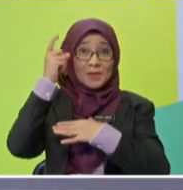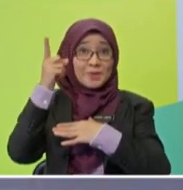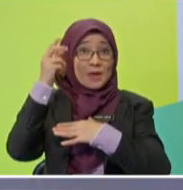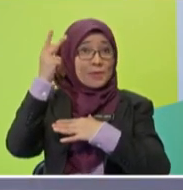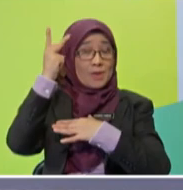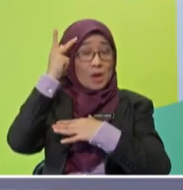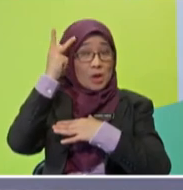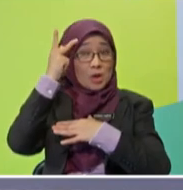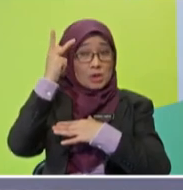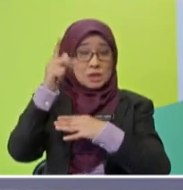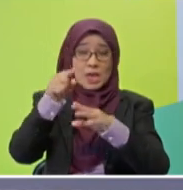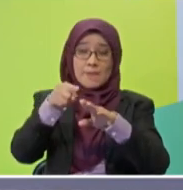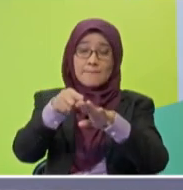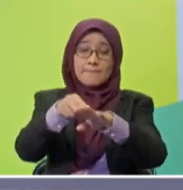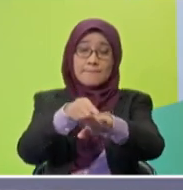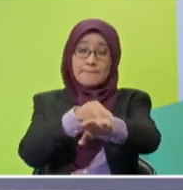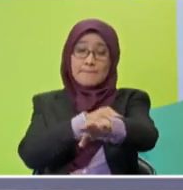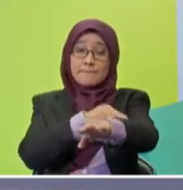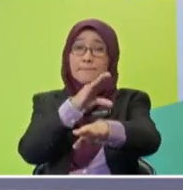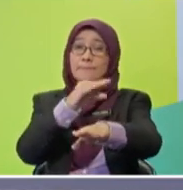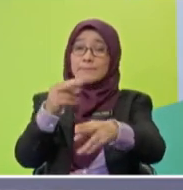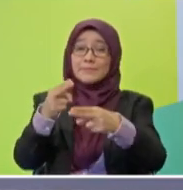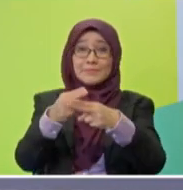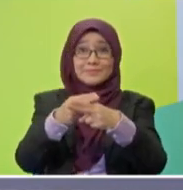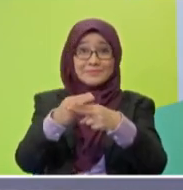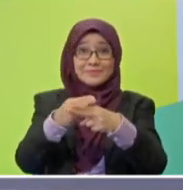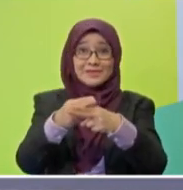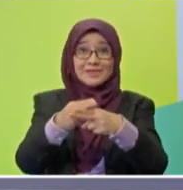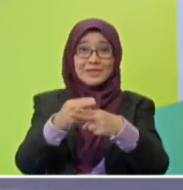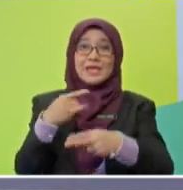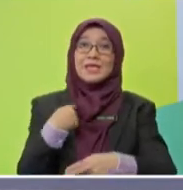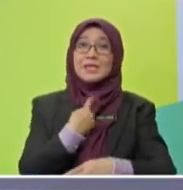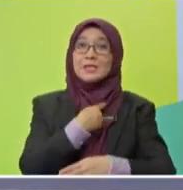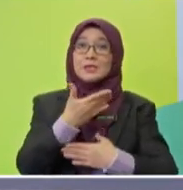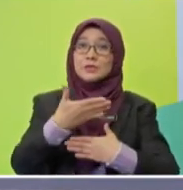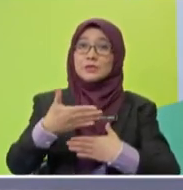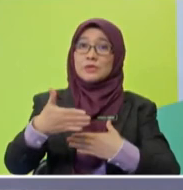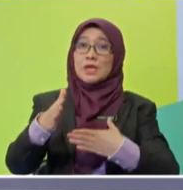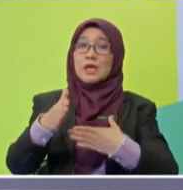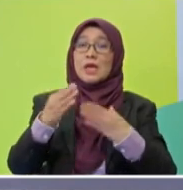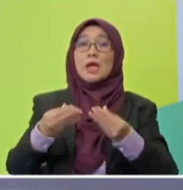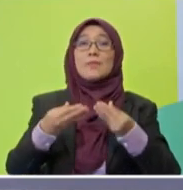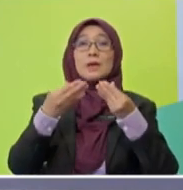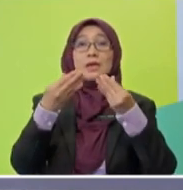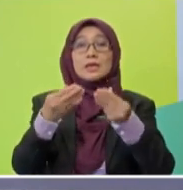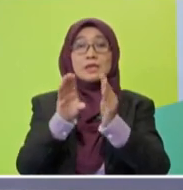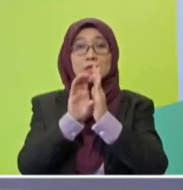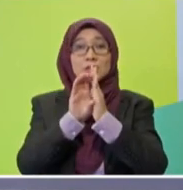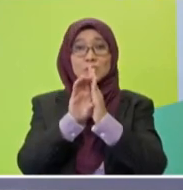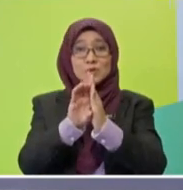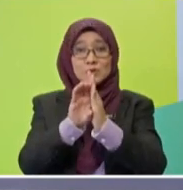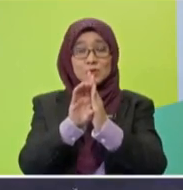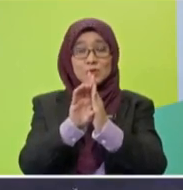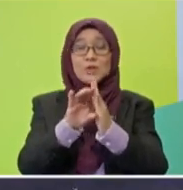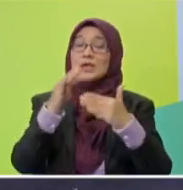panjang dan pendek yang mana kita sudah beri beberapa contoh pembelajaran hari